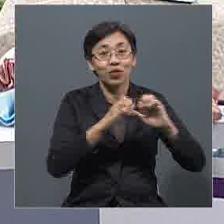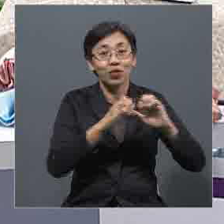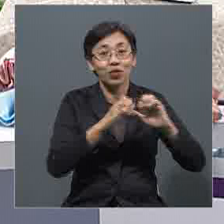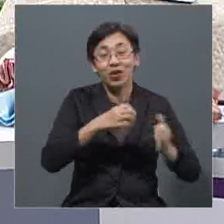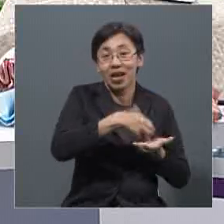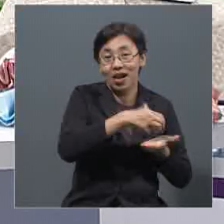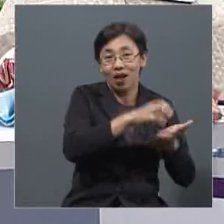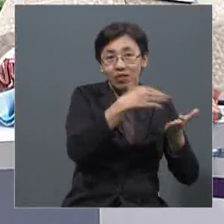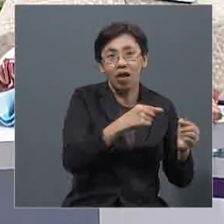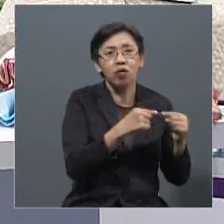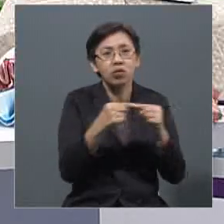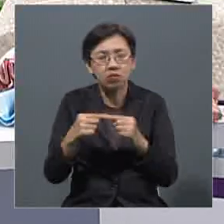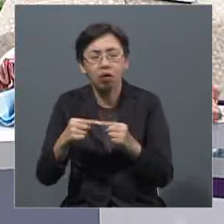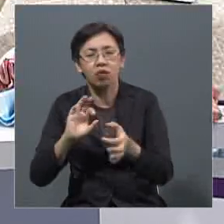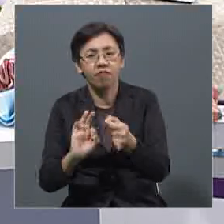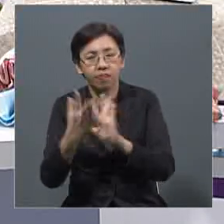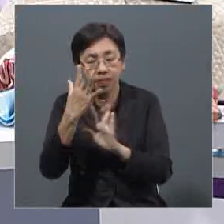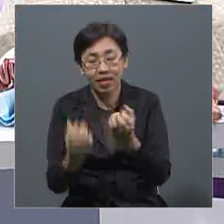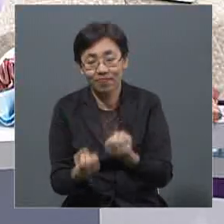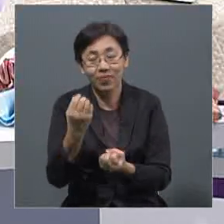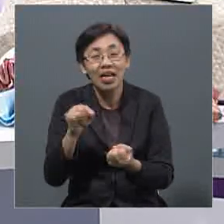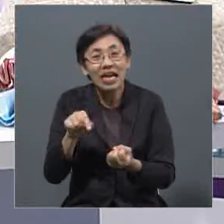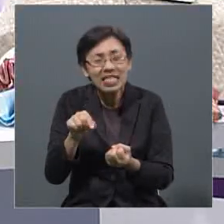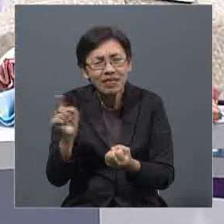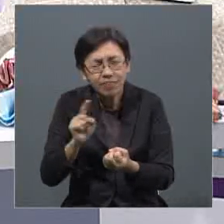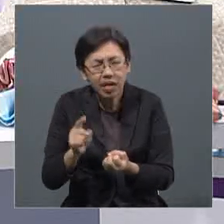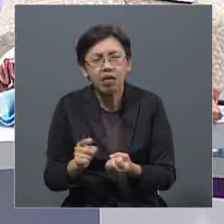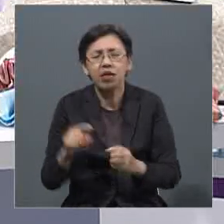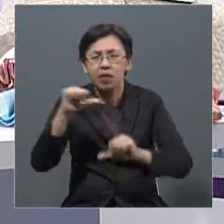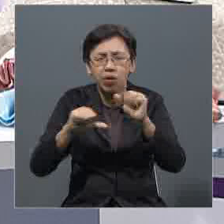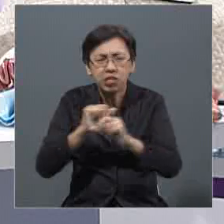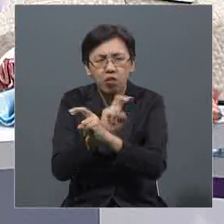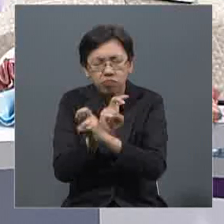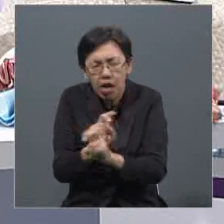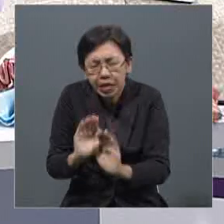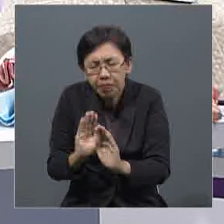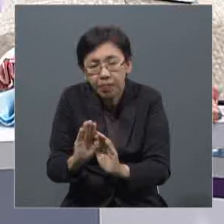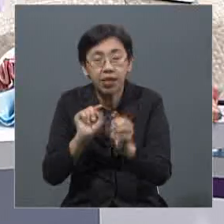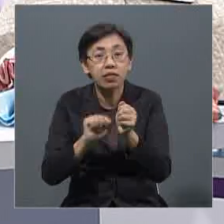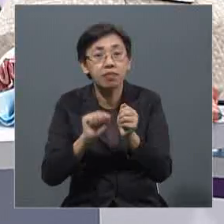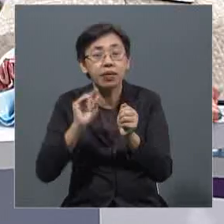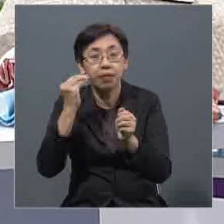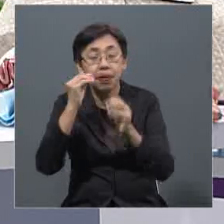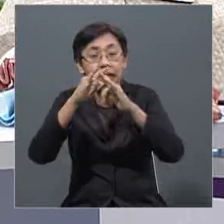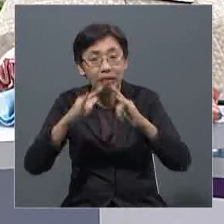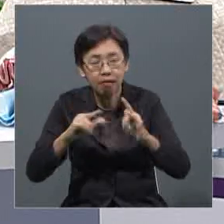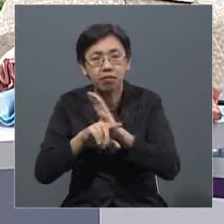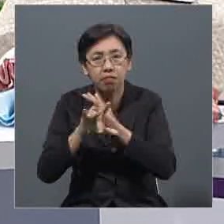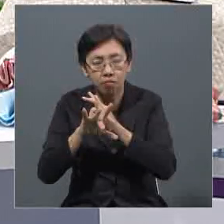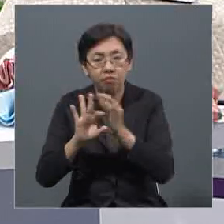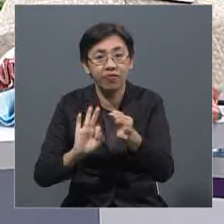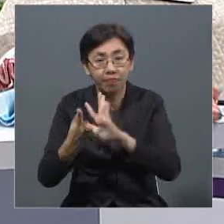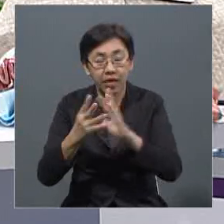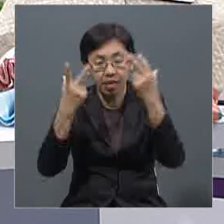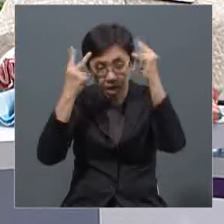คุณผู้ชมพาไปดูกรณีเพลิงไหม้โรงงานเก็บกากสารเคมี Wi processที่อำเภอบ้านค่ายจังหวัดระยองเนี่ยท่านนายก